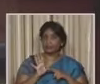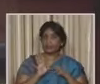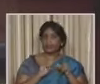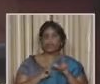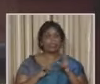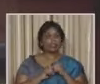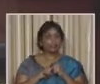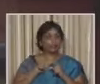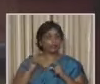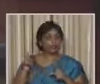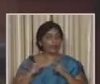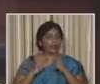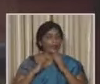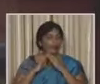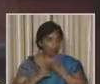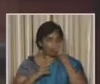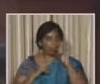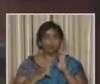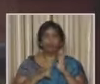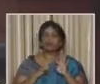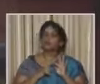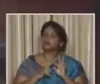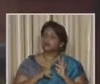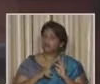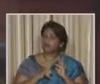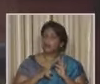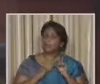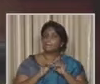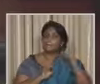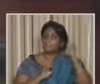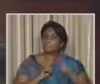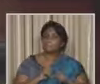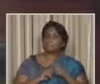தெமட்டகோட இப்ராஹிம் வீடு, அடுத்ததாக மட்டக்களப்பு சியோன் தேவாலயம்.